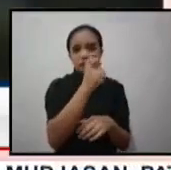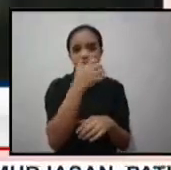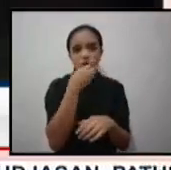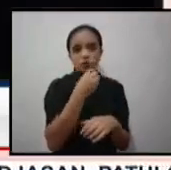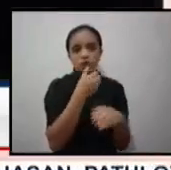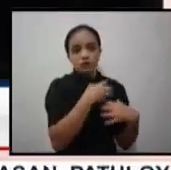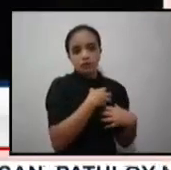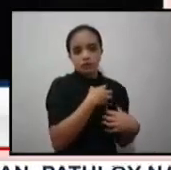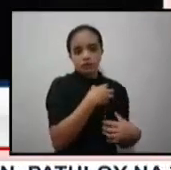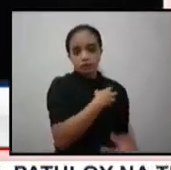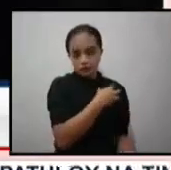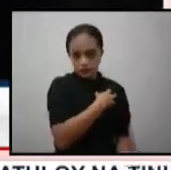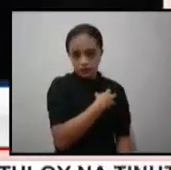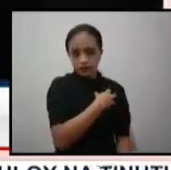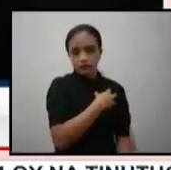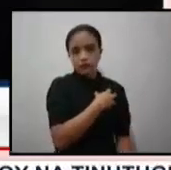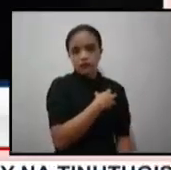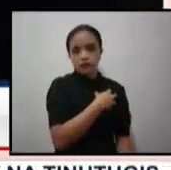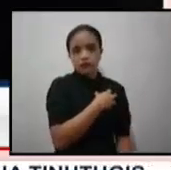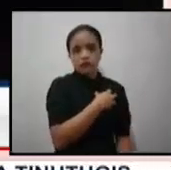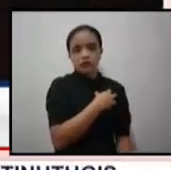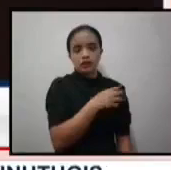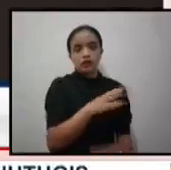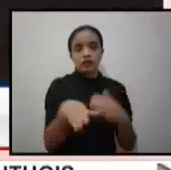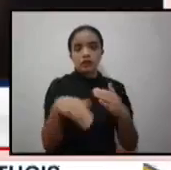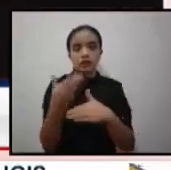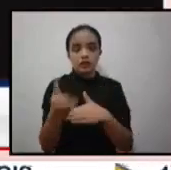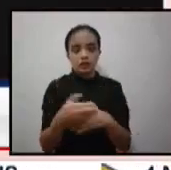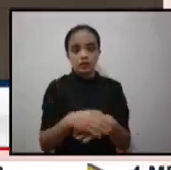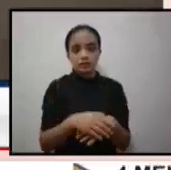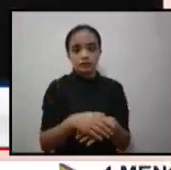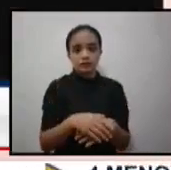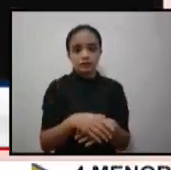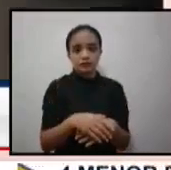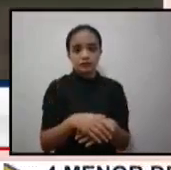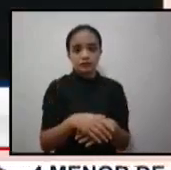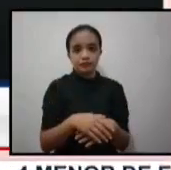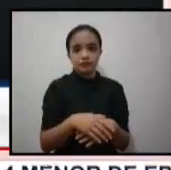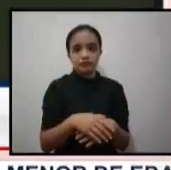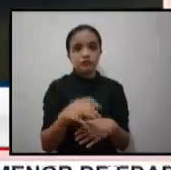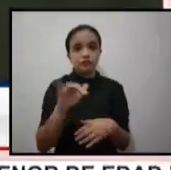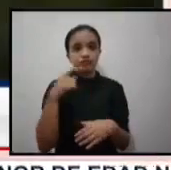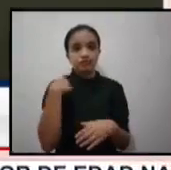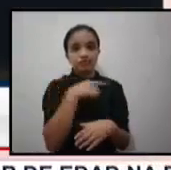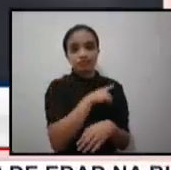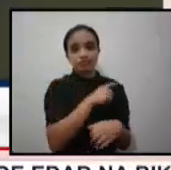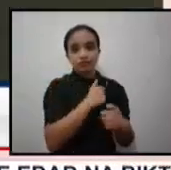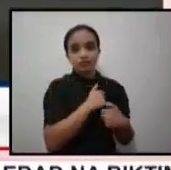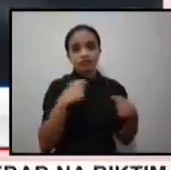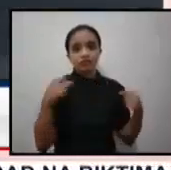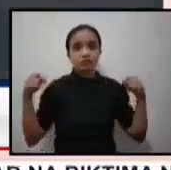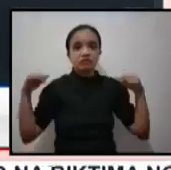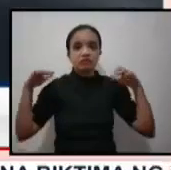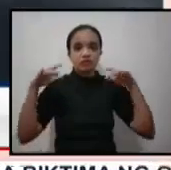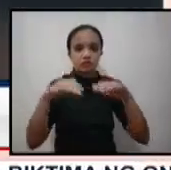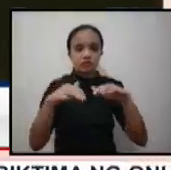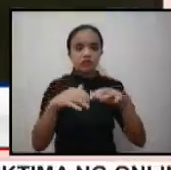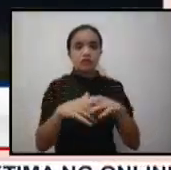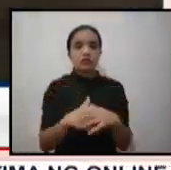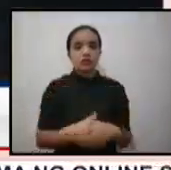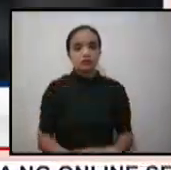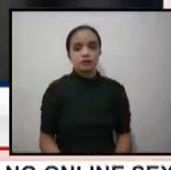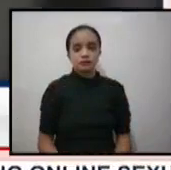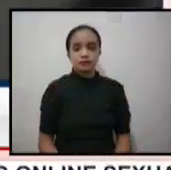And nag-reinforce yung ating mga ano sundaluhan din which nag-gain din tayo ng ano ng